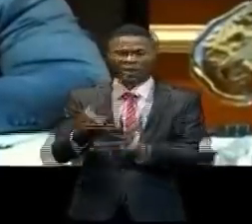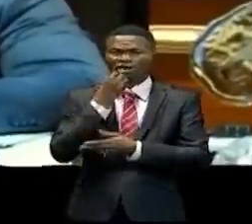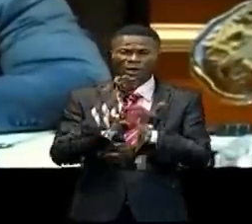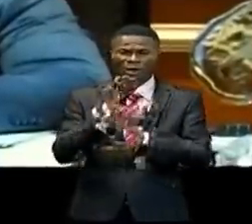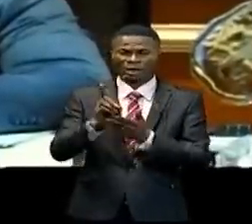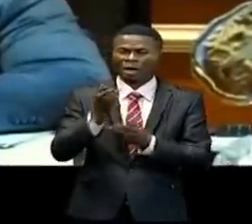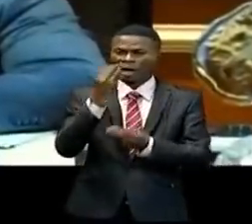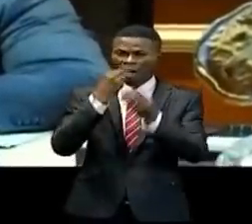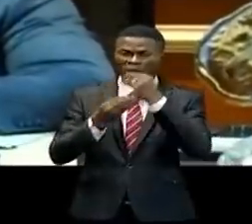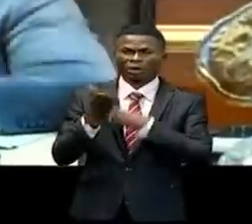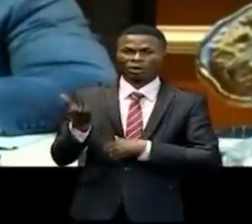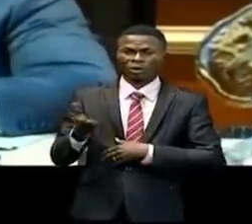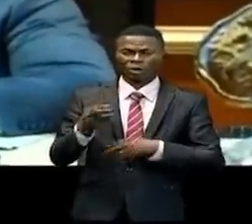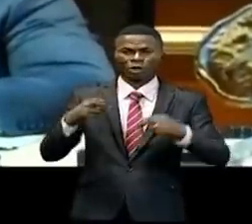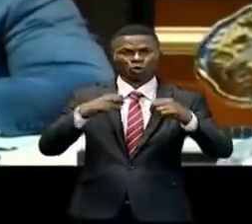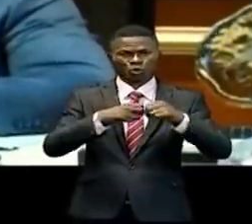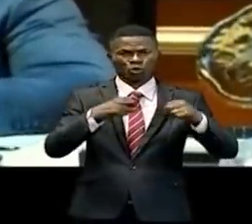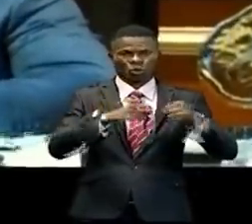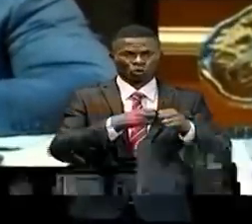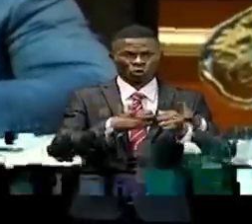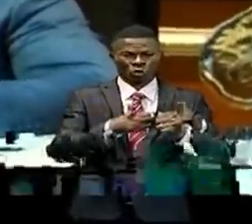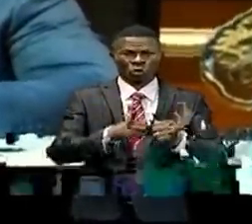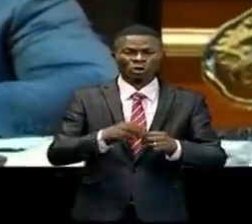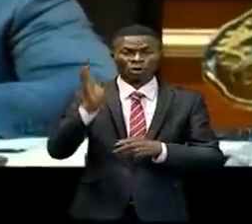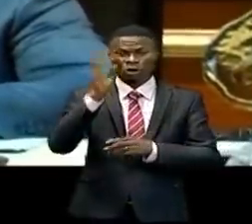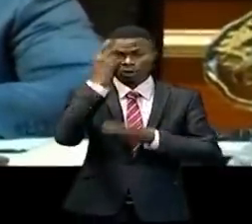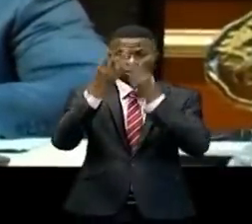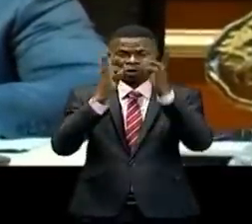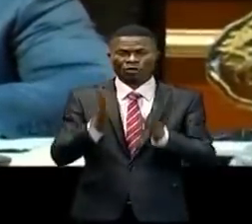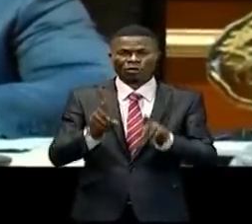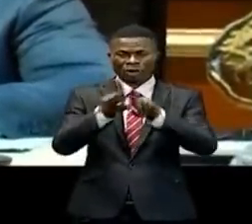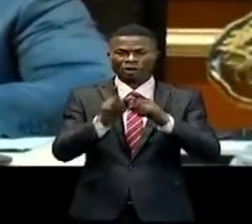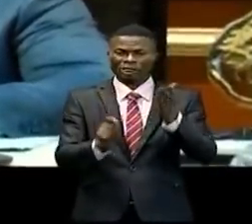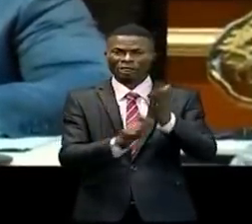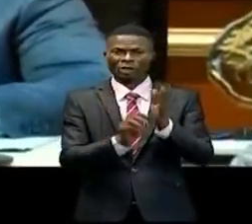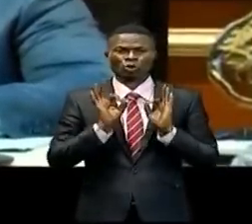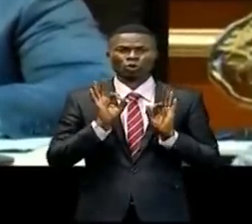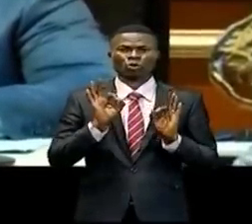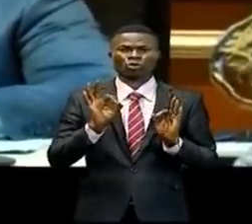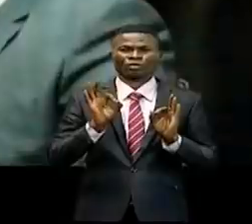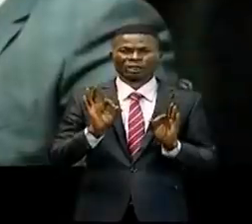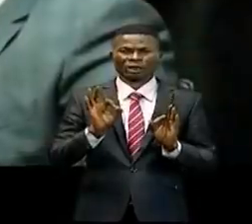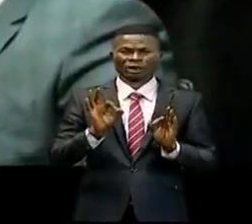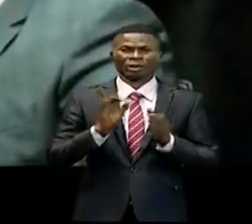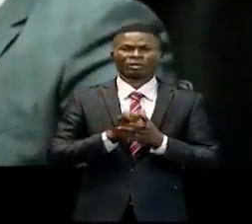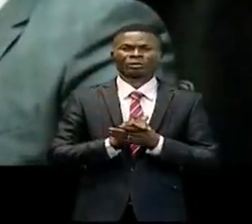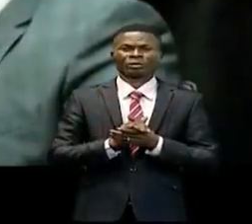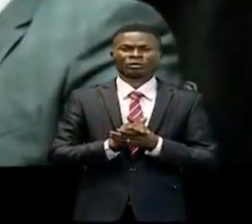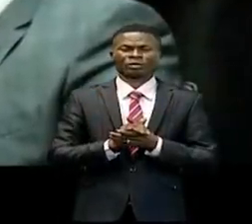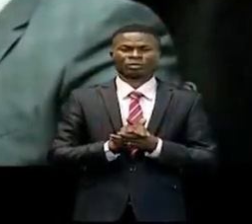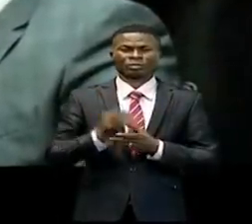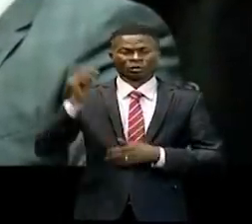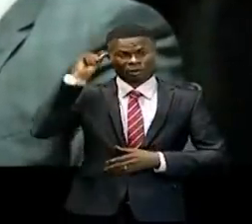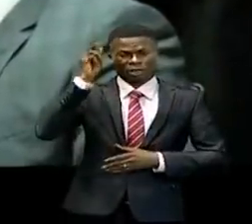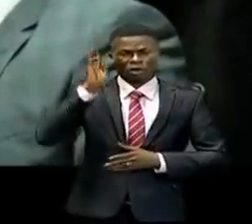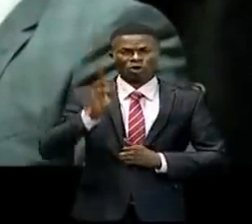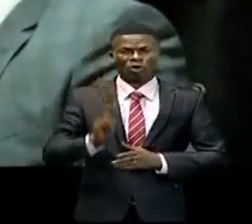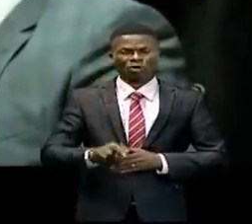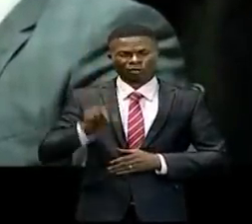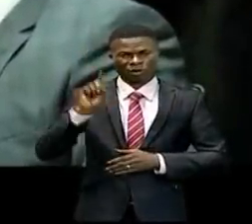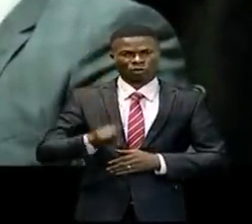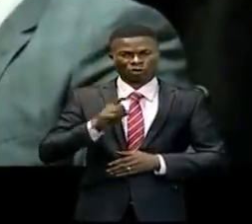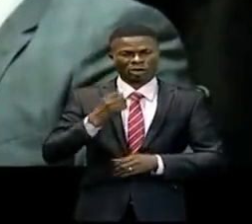l'agroalimentaire, l'énergie, le tourisme et les nouvelles technologies. Le gouvernement devrait